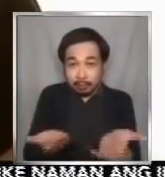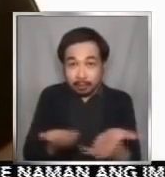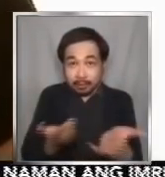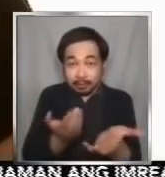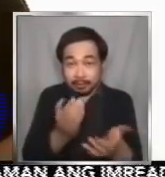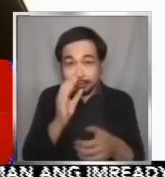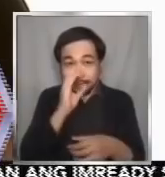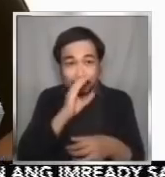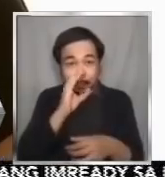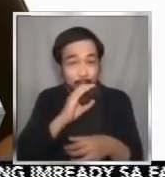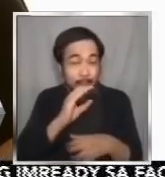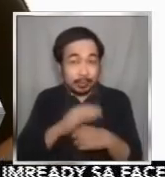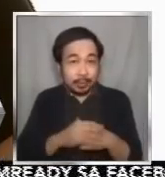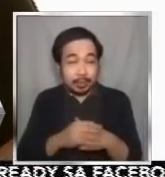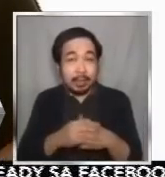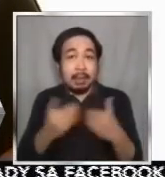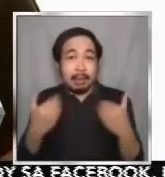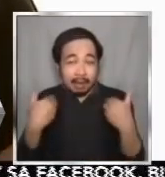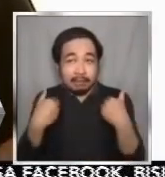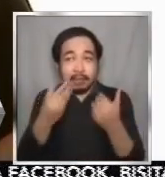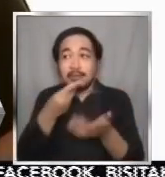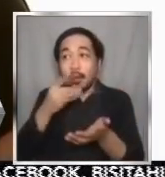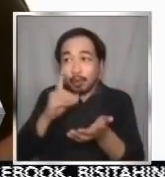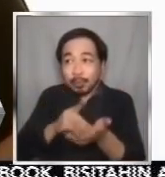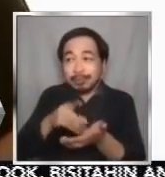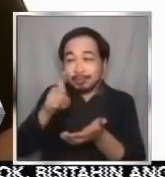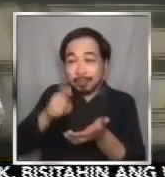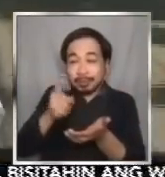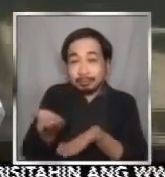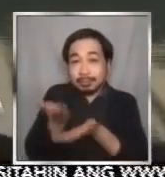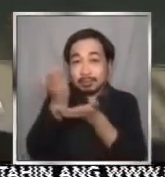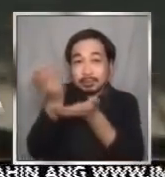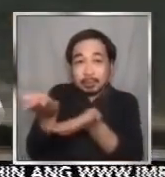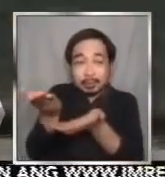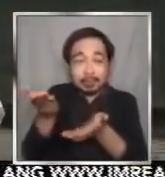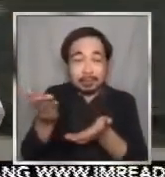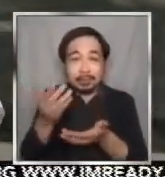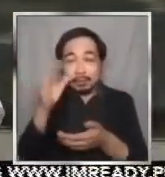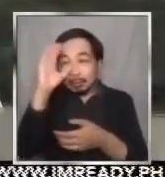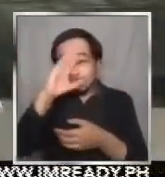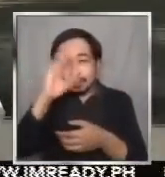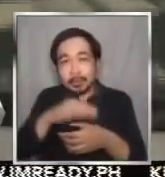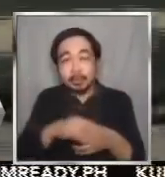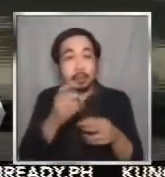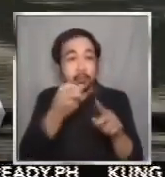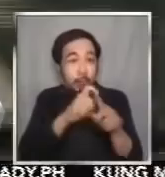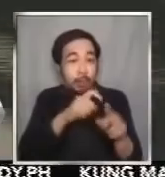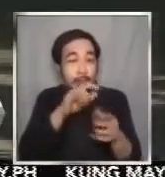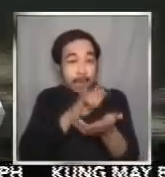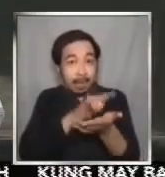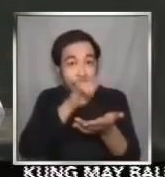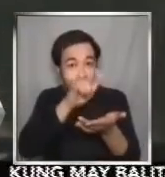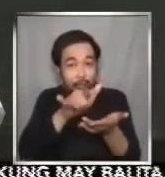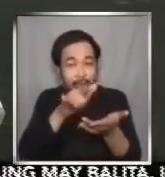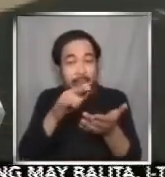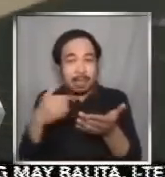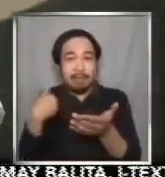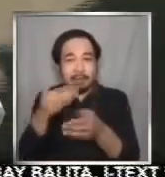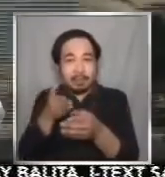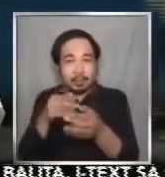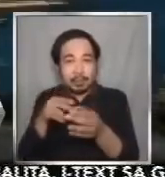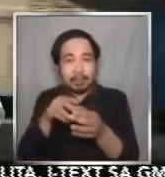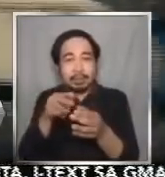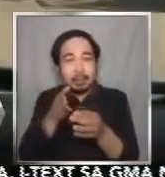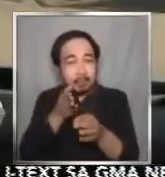may mga dokumento din nahanap. Mula airport, dinaanan namin naman Mandaue City na nasa GCQ